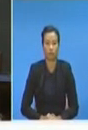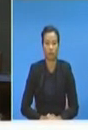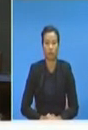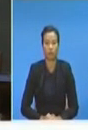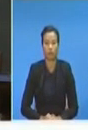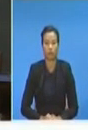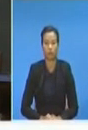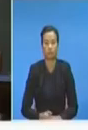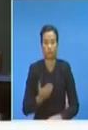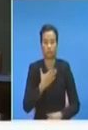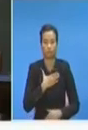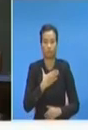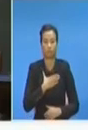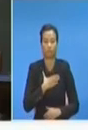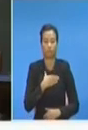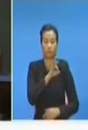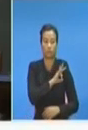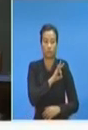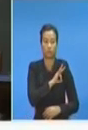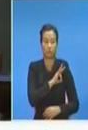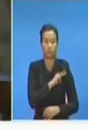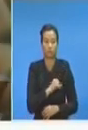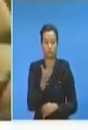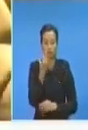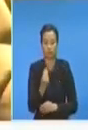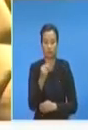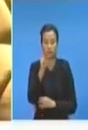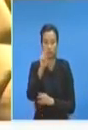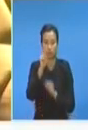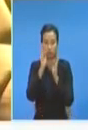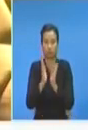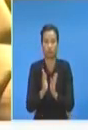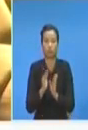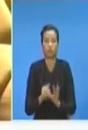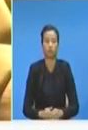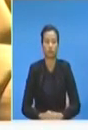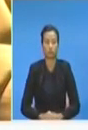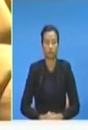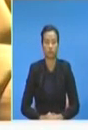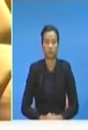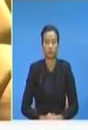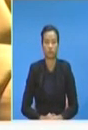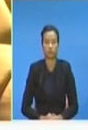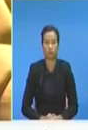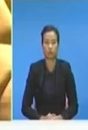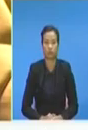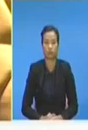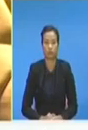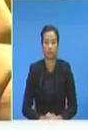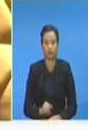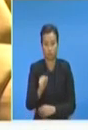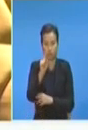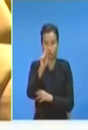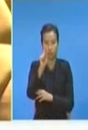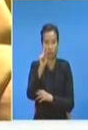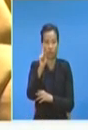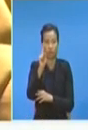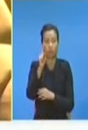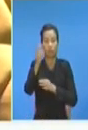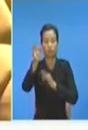งความจำนงในการอภิปรายนะครับอีก2ท่านเมื่อ1ท่านอภิปรายเสร็จแล้